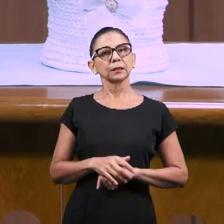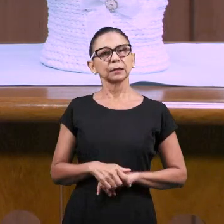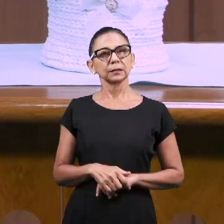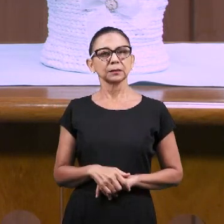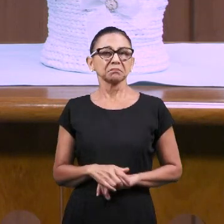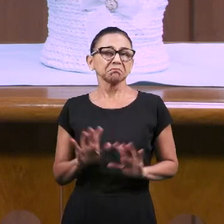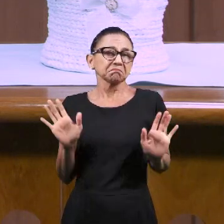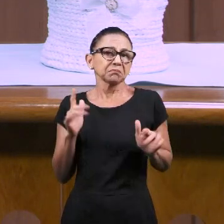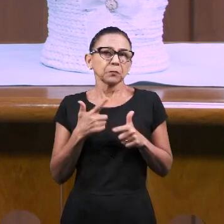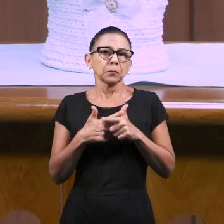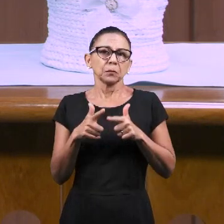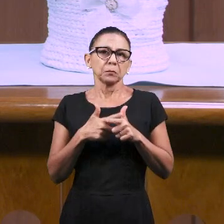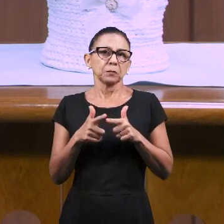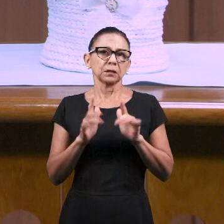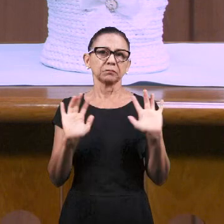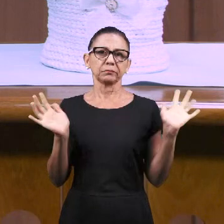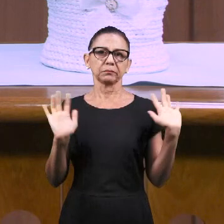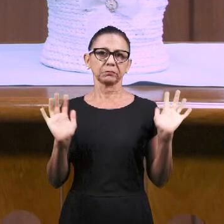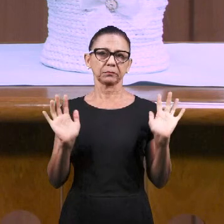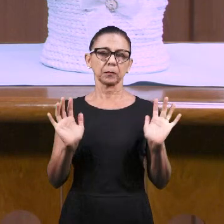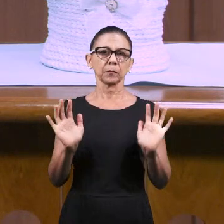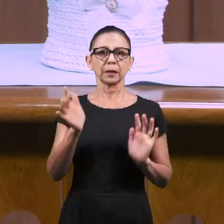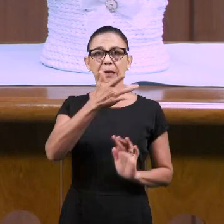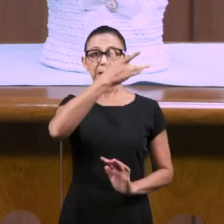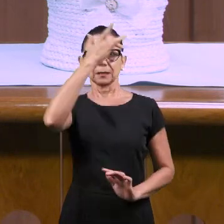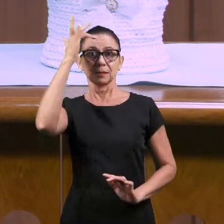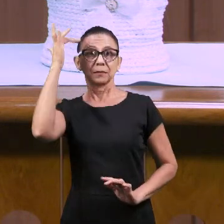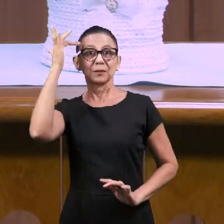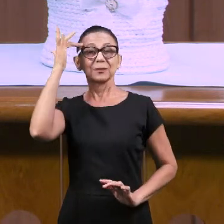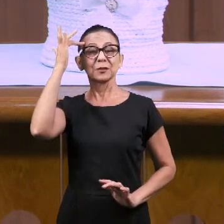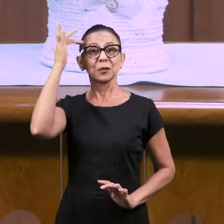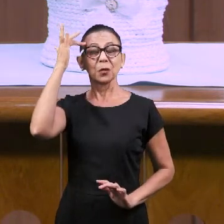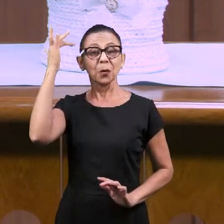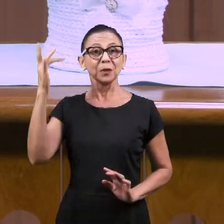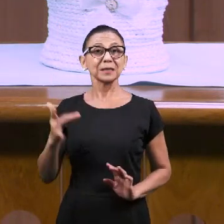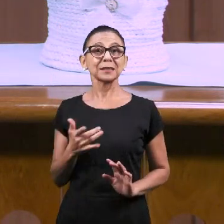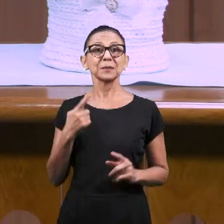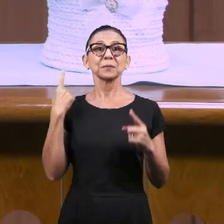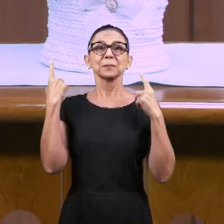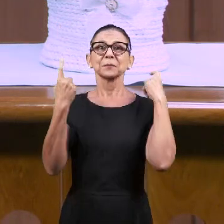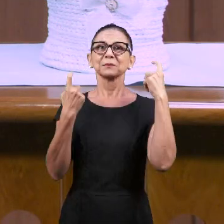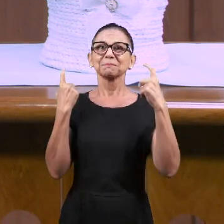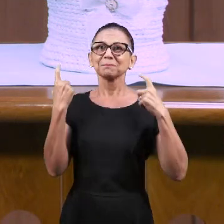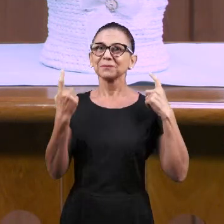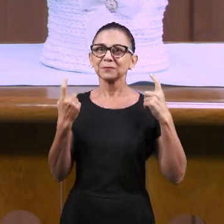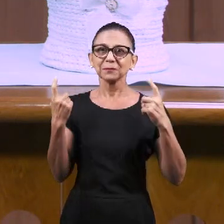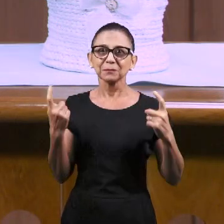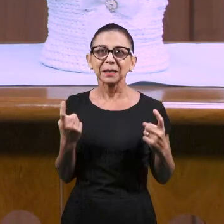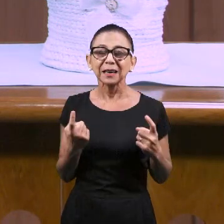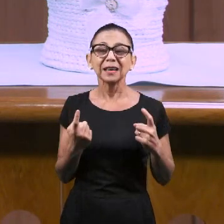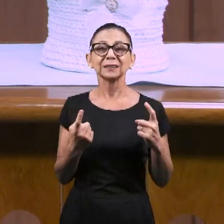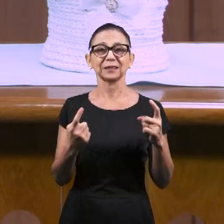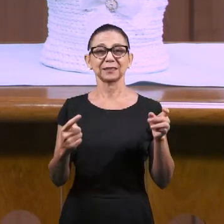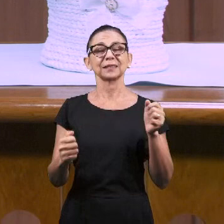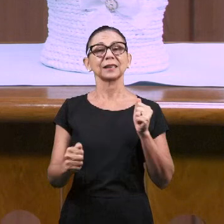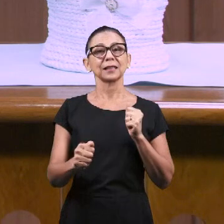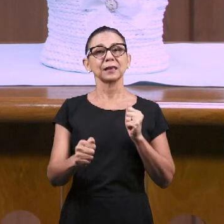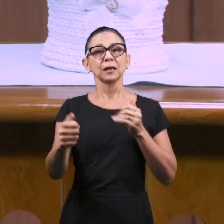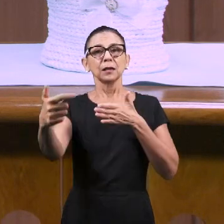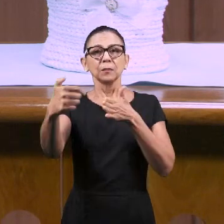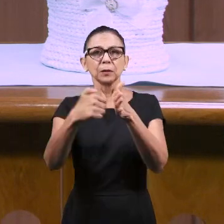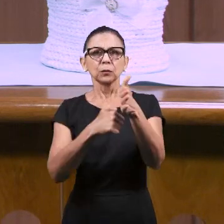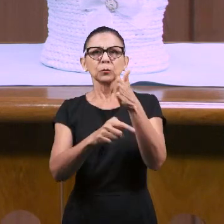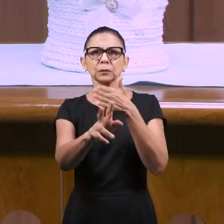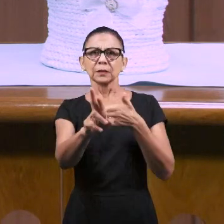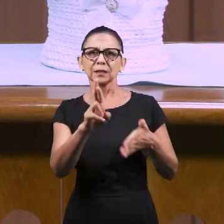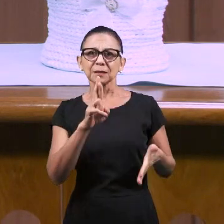Mais un minimum reste dérangé. Mais ceux qui sont liés, sont préoccupés à recevoir les